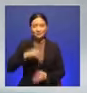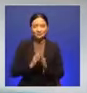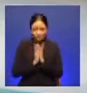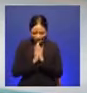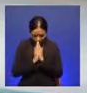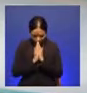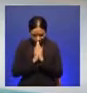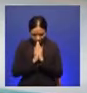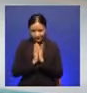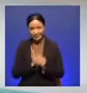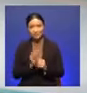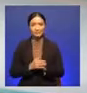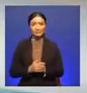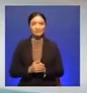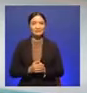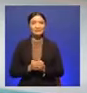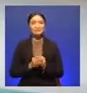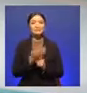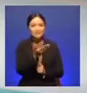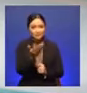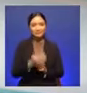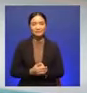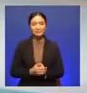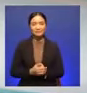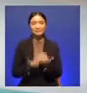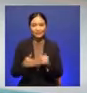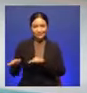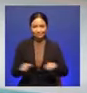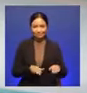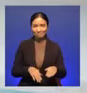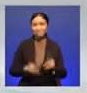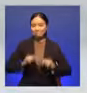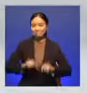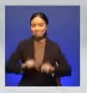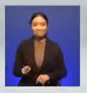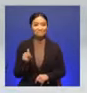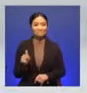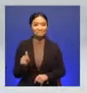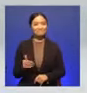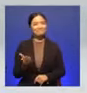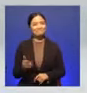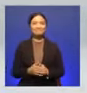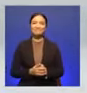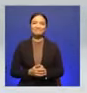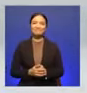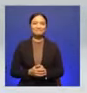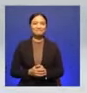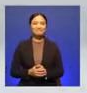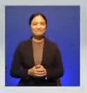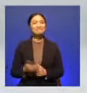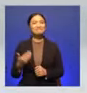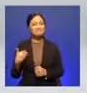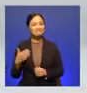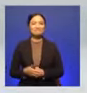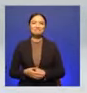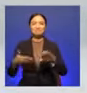ครับแล้วก็สวัสดีทางบ้านด้วยนะครับ วันนี้เตรียมตัวมาอย่างดีเลยใช่ไหมคะพี่กระรอกนี่เป็นสไลด์ที่ไม่มีตัวหนังสือนะคะต่างจ